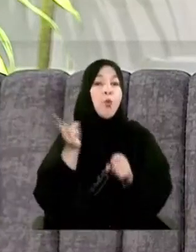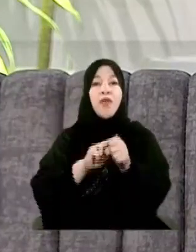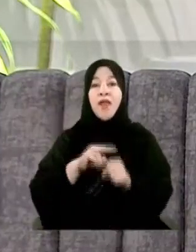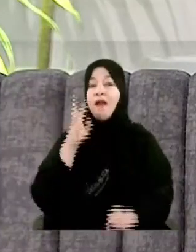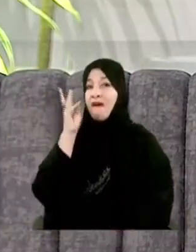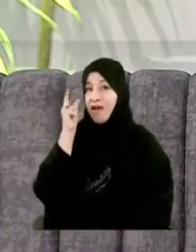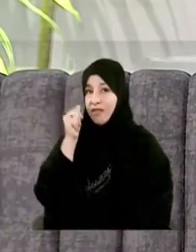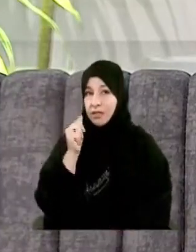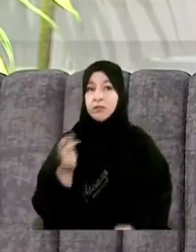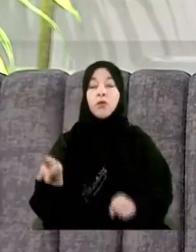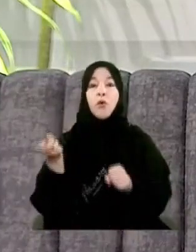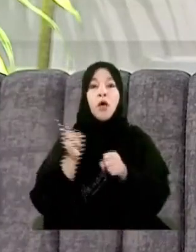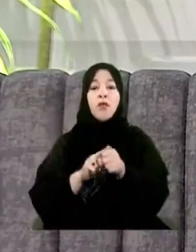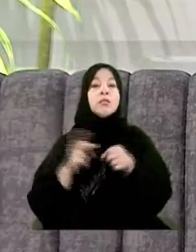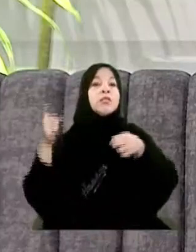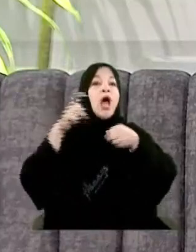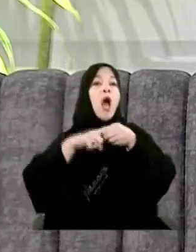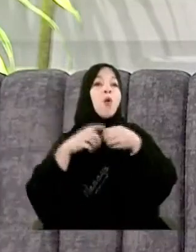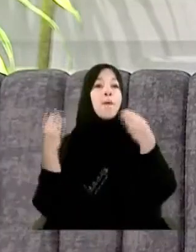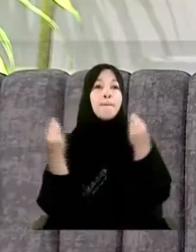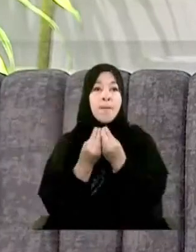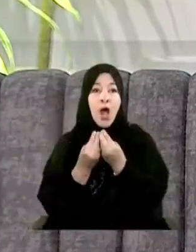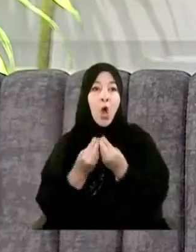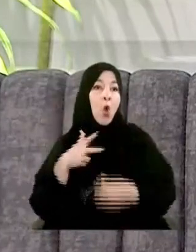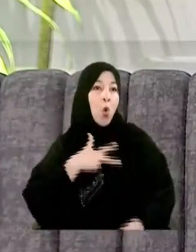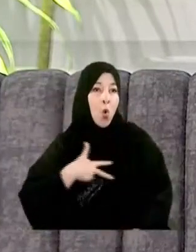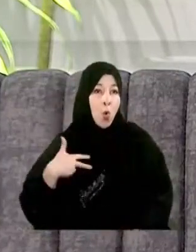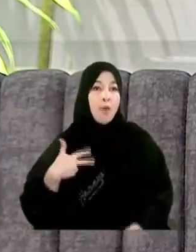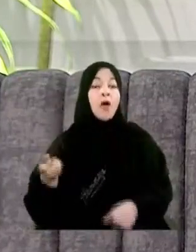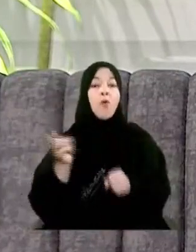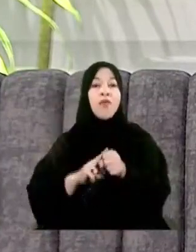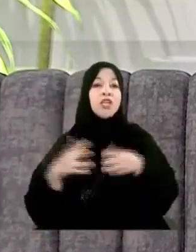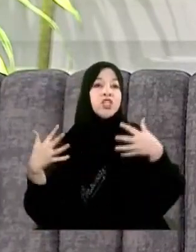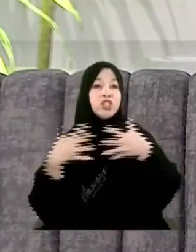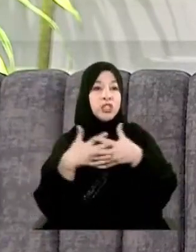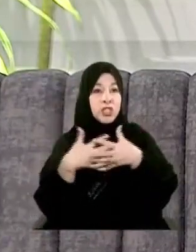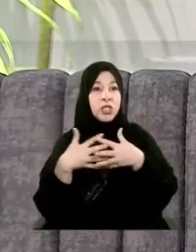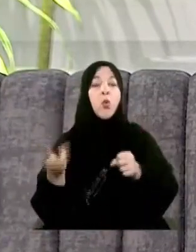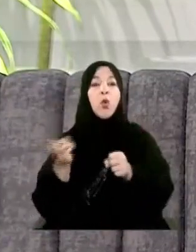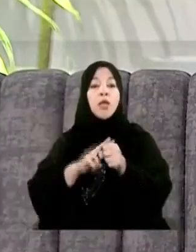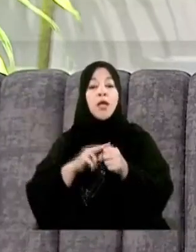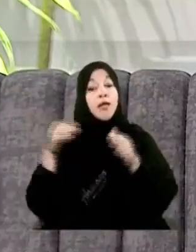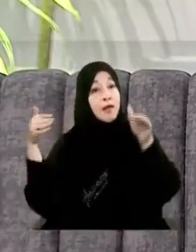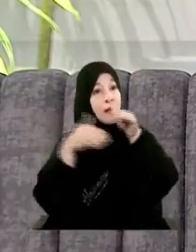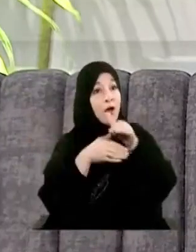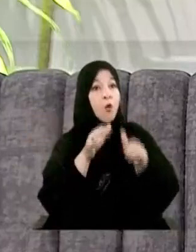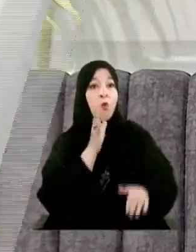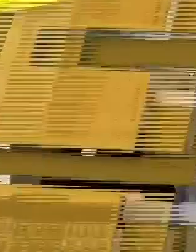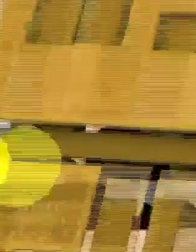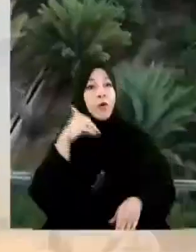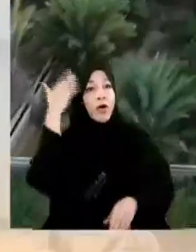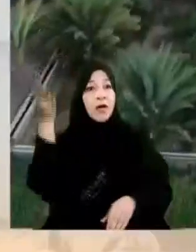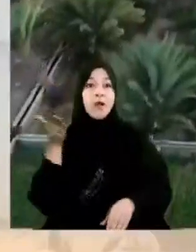وغيرها، وأيضا بالتعاون مع بعض الجهات الحكومية والخاصة بداخل السلطنة وخارج السلطنة